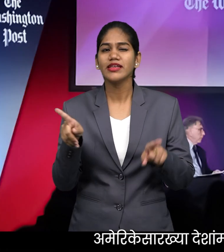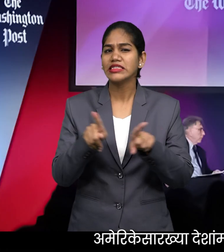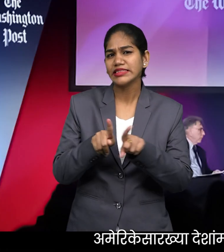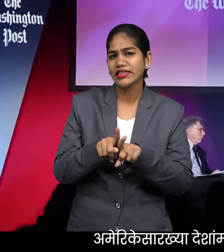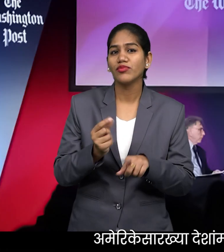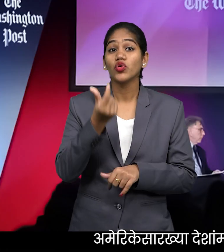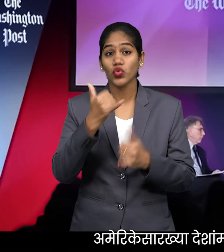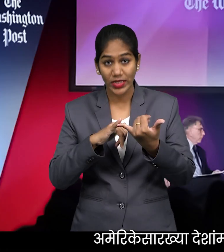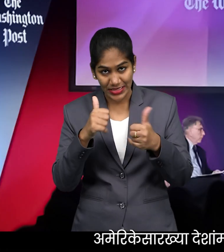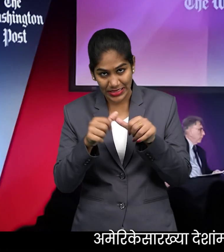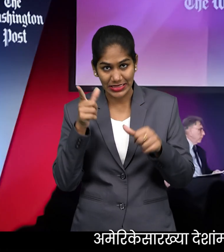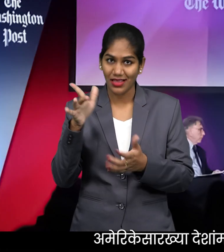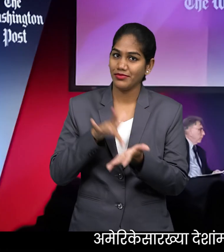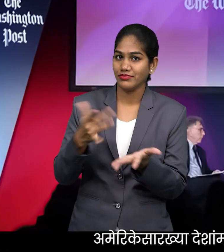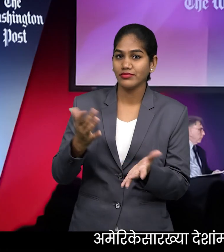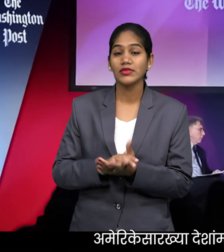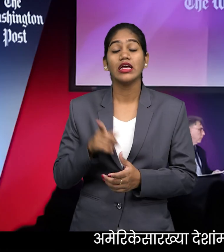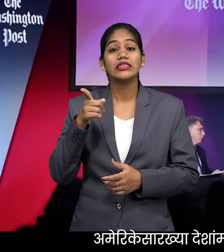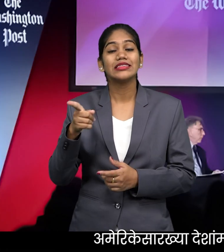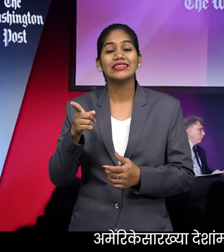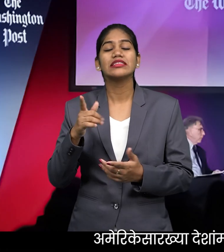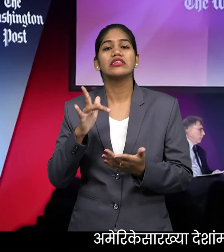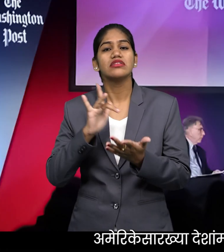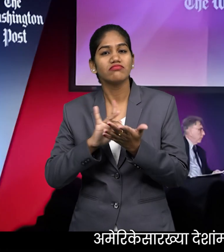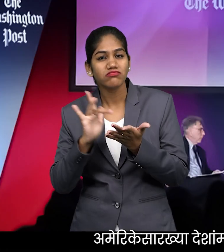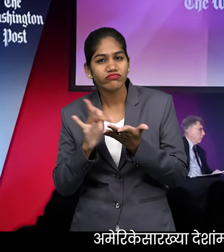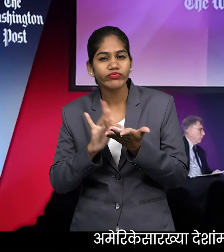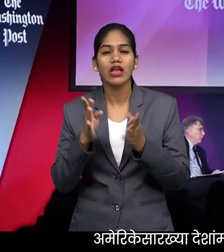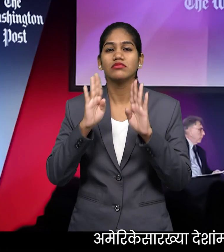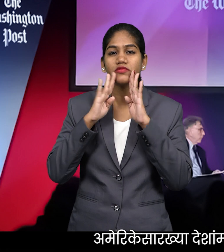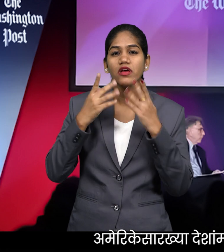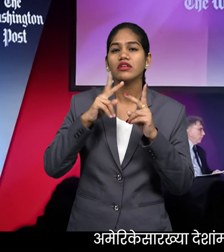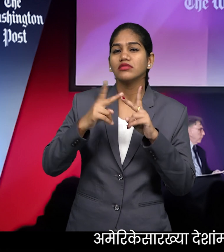अमेरिकेसारख्या देशांमध्ये प्रसारामध्ये बहुतेक श्रीमंत कंपन्या